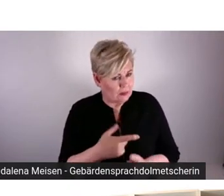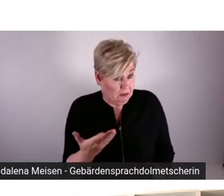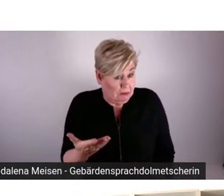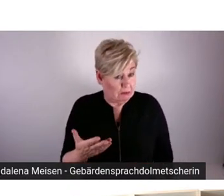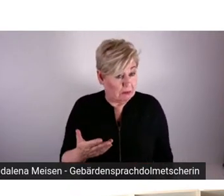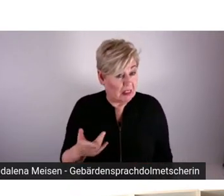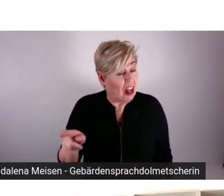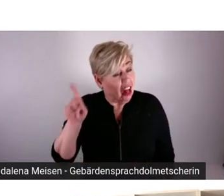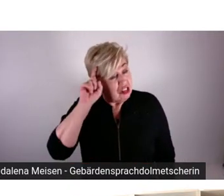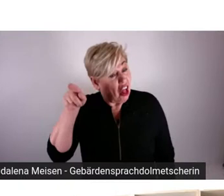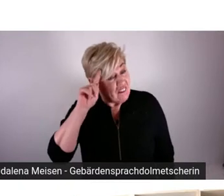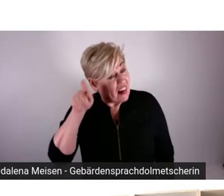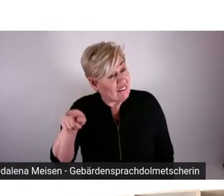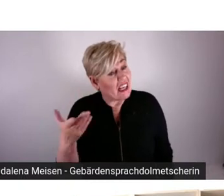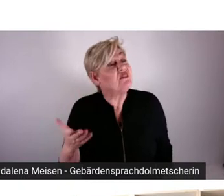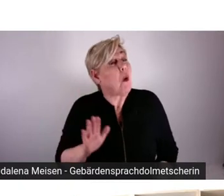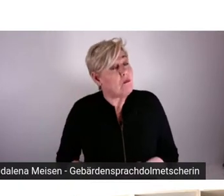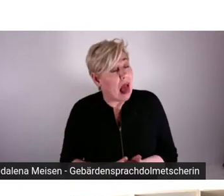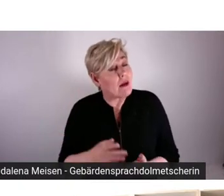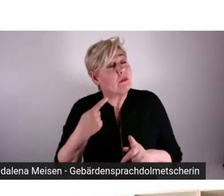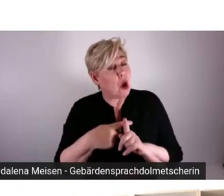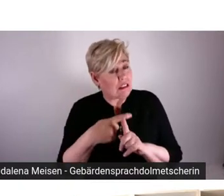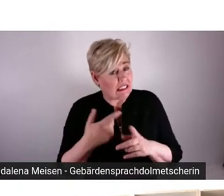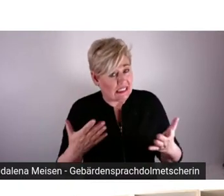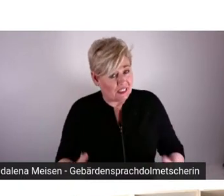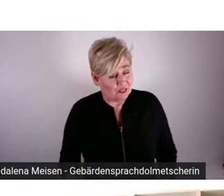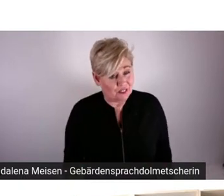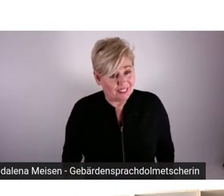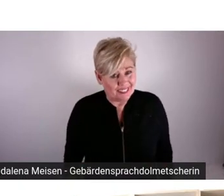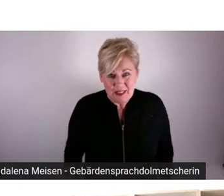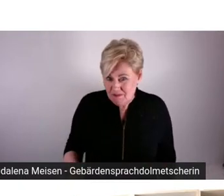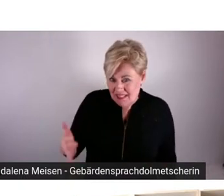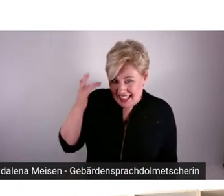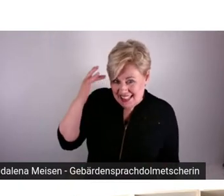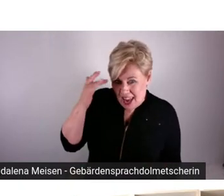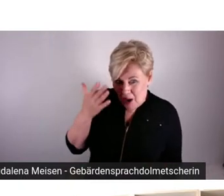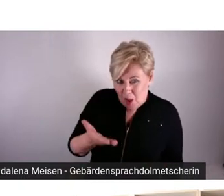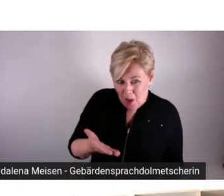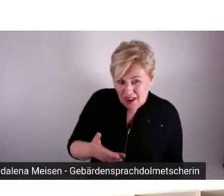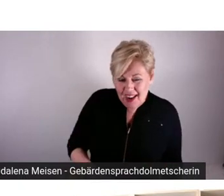bleibt. Provoziert die Frage an den Theologen Pascal